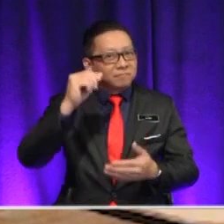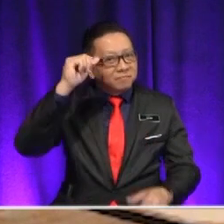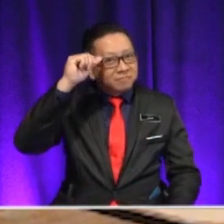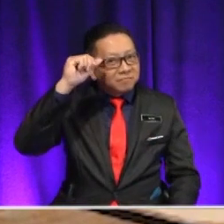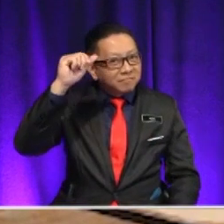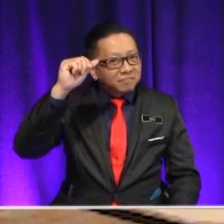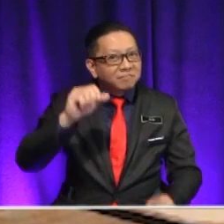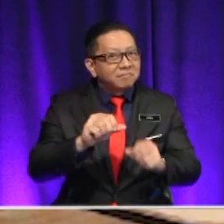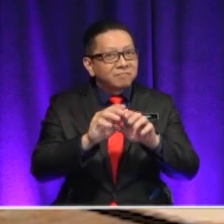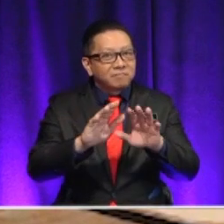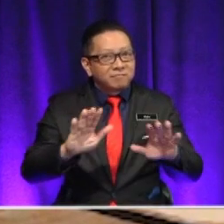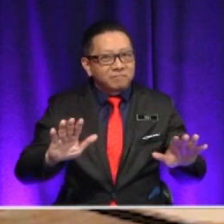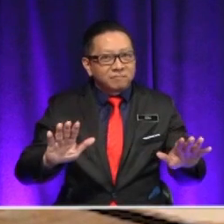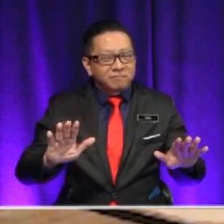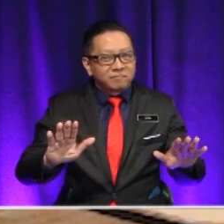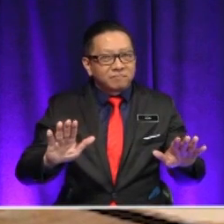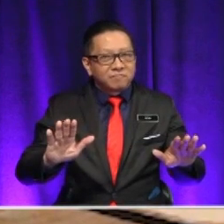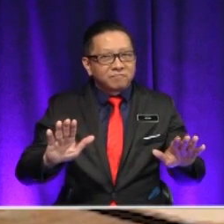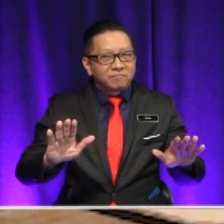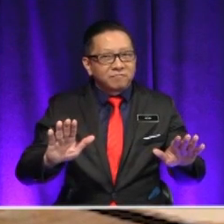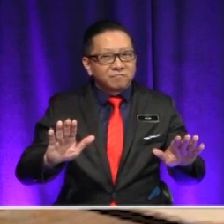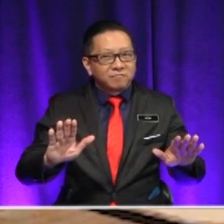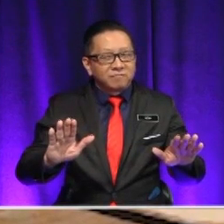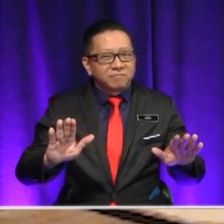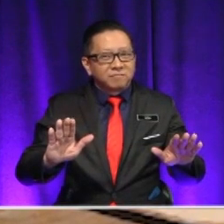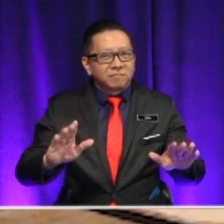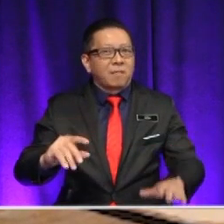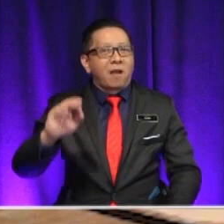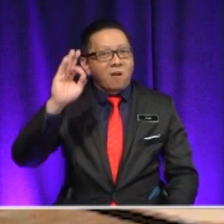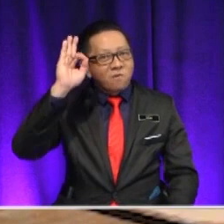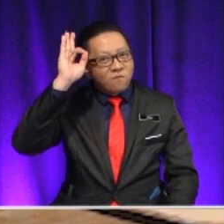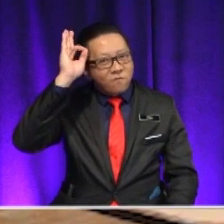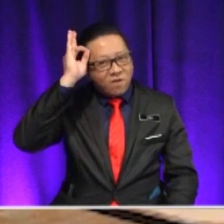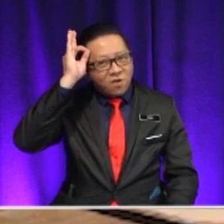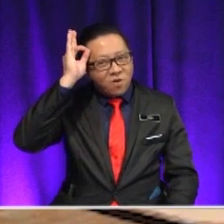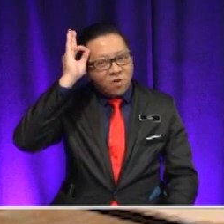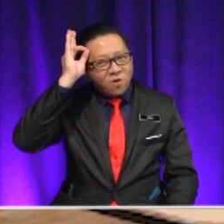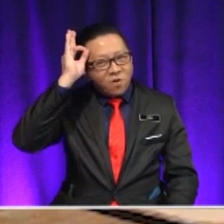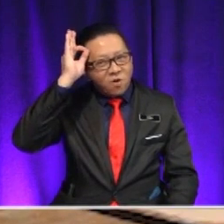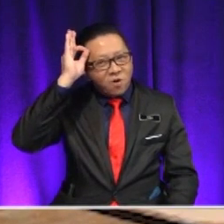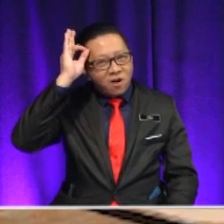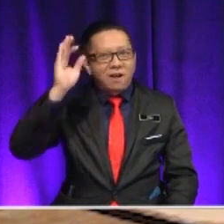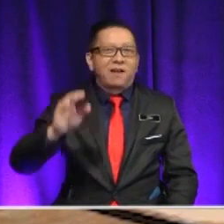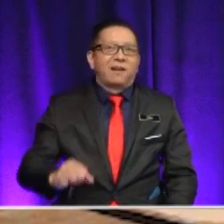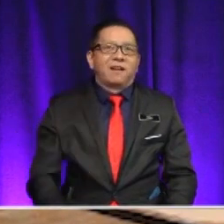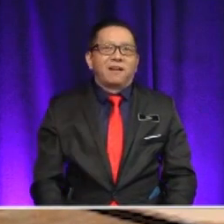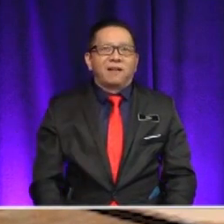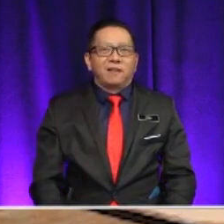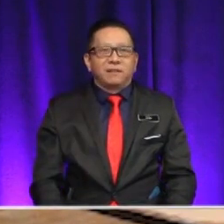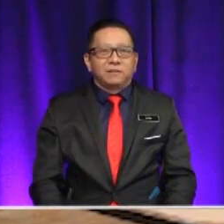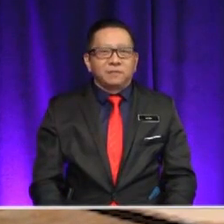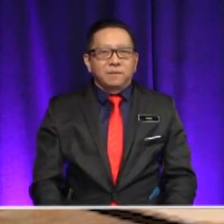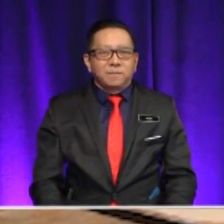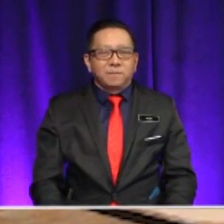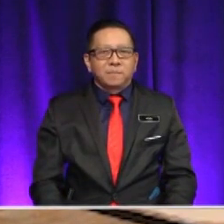Assalamualaikum dan selamat sejahtera. Nama saya Muhammad Fakhrul Azim bin Syariman. Boleh panggil saya Fakhrullah. Okey, Fakhrullah.